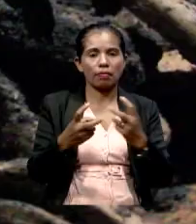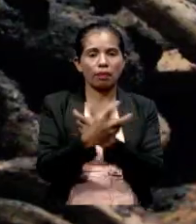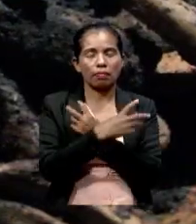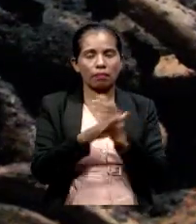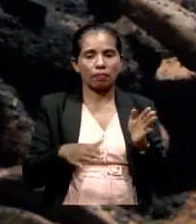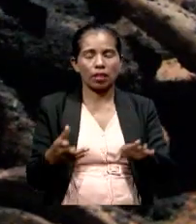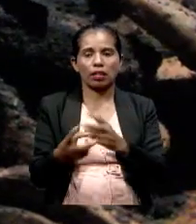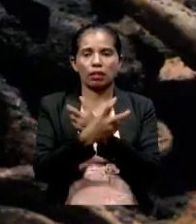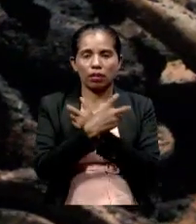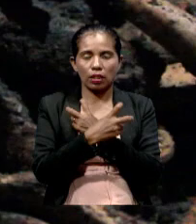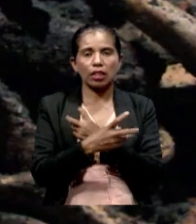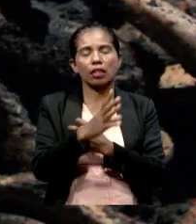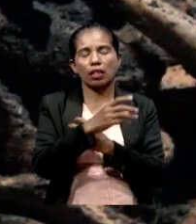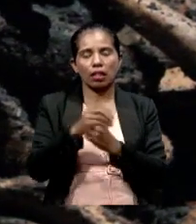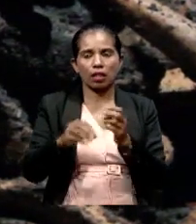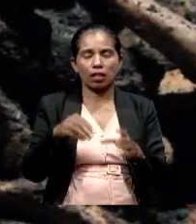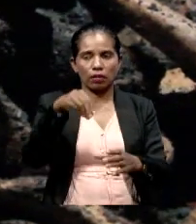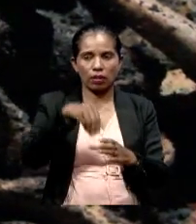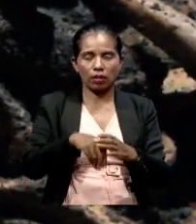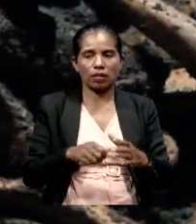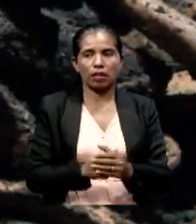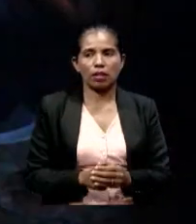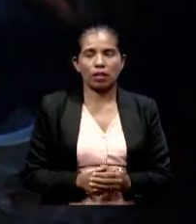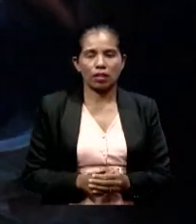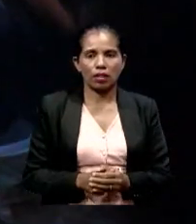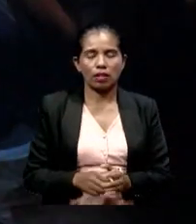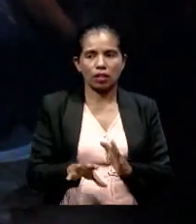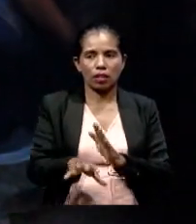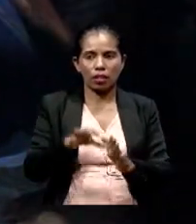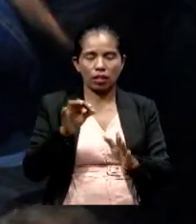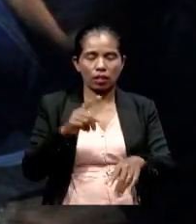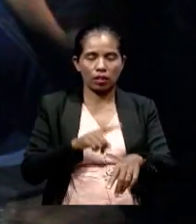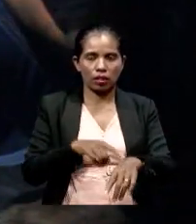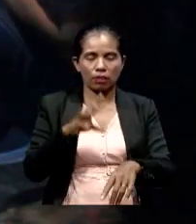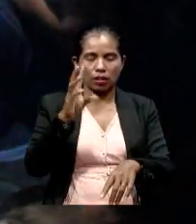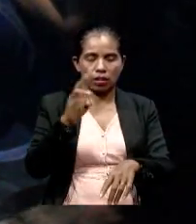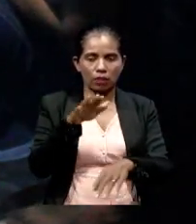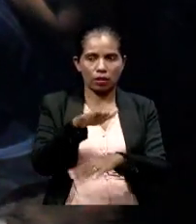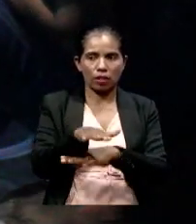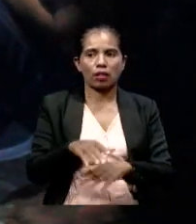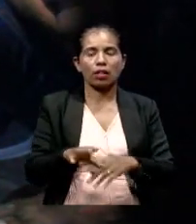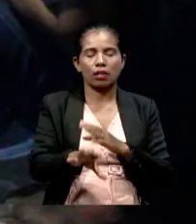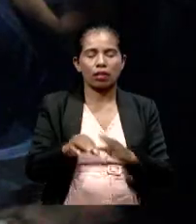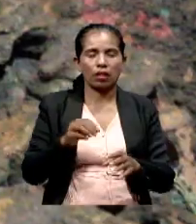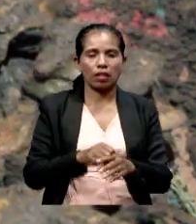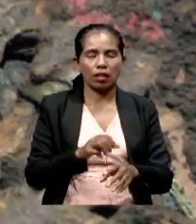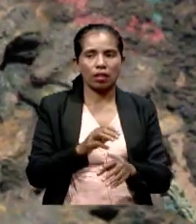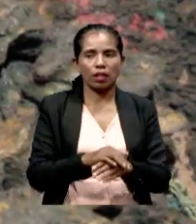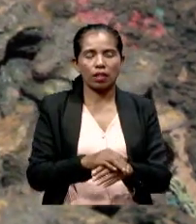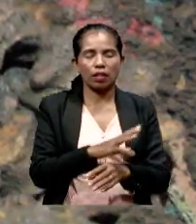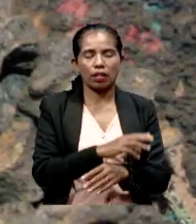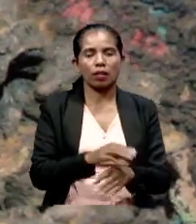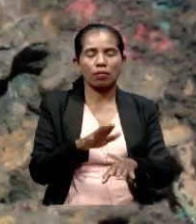fondasi atu hari uma. Tur badang Noel Jesus materuing ne ni hetan iha tukunen lorokrai. Banghira hetan mating ruing ne Noel